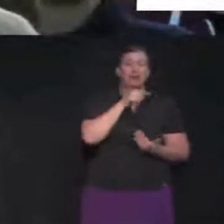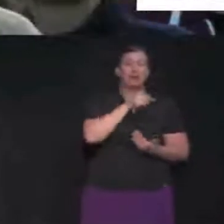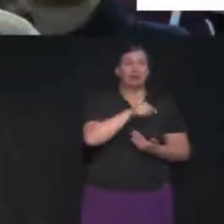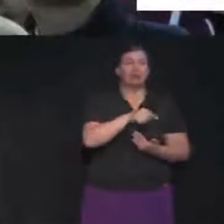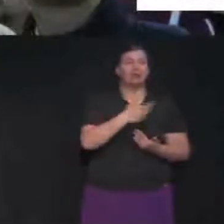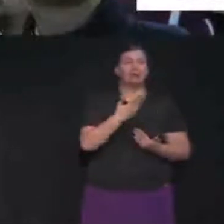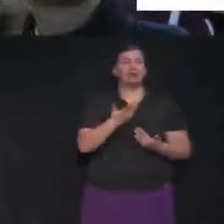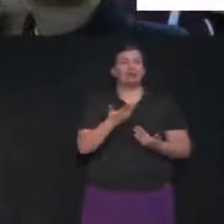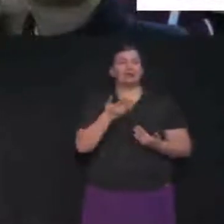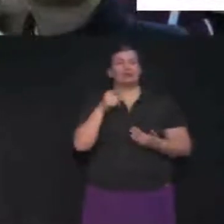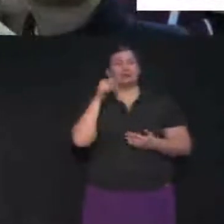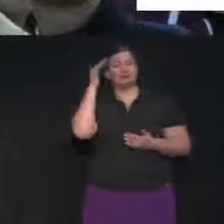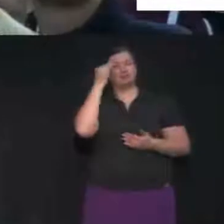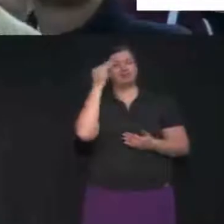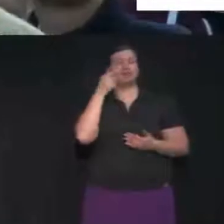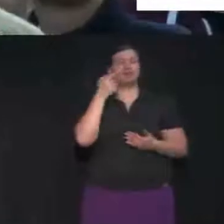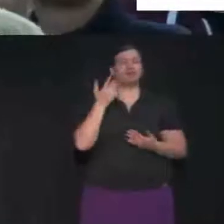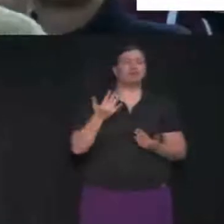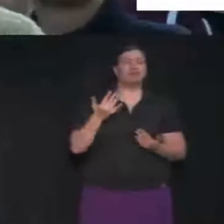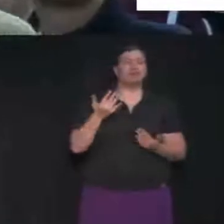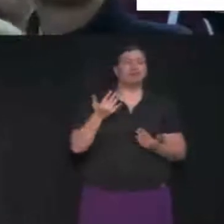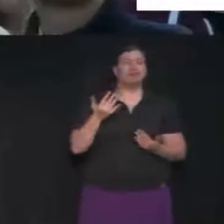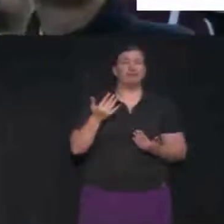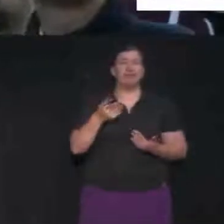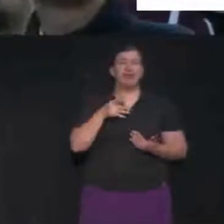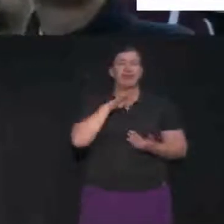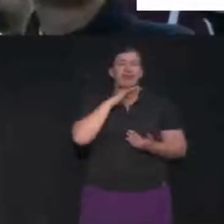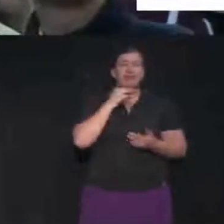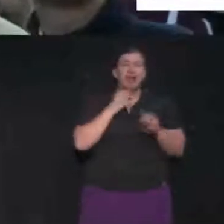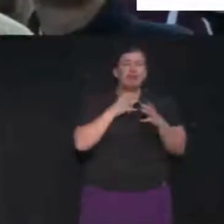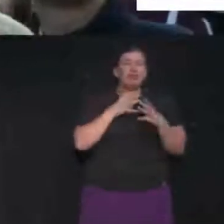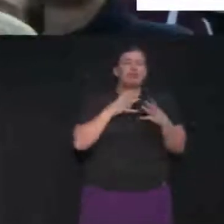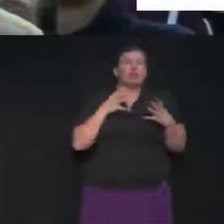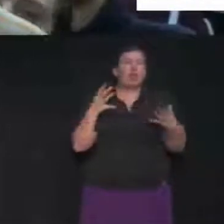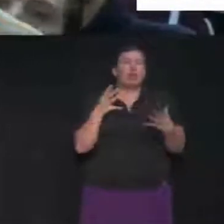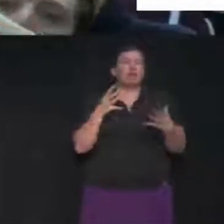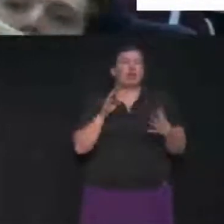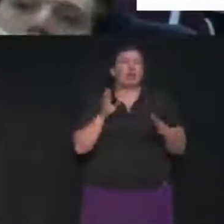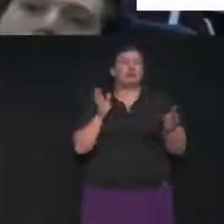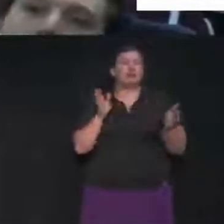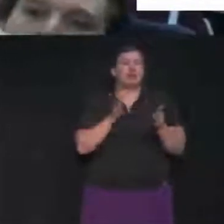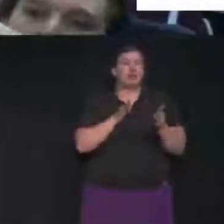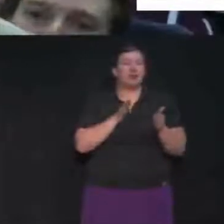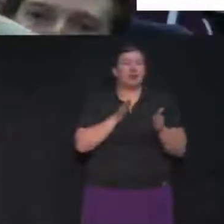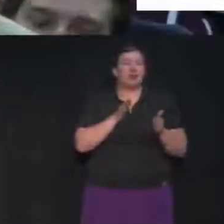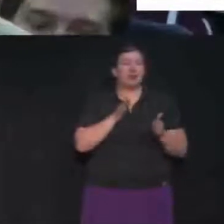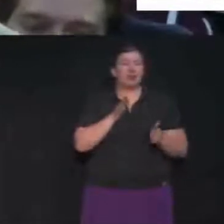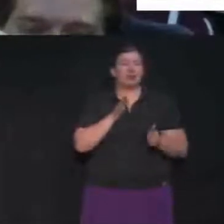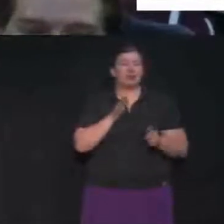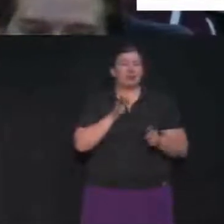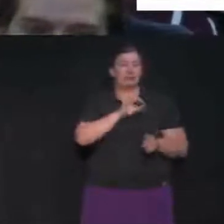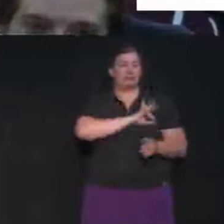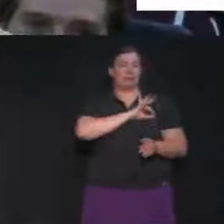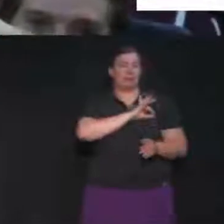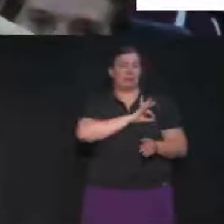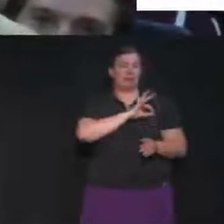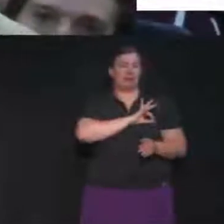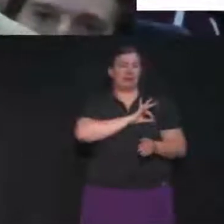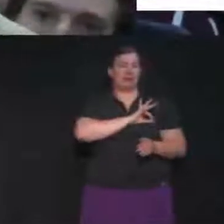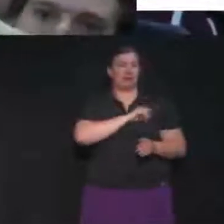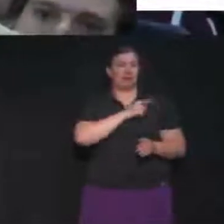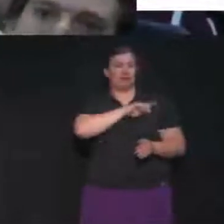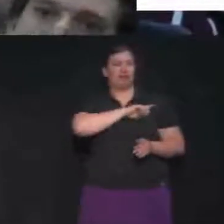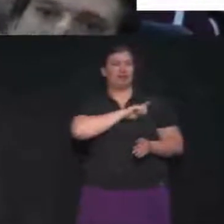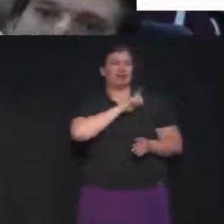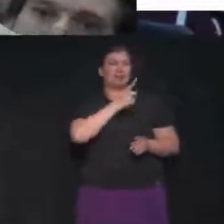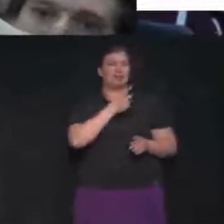dieses Ding ist viel größer als unsere kleine Partei wir tragen dafür Verantwortung wir dürfen